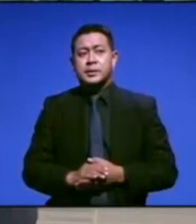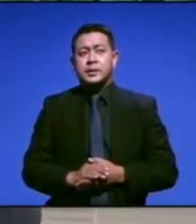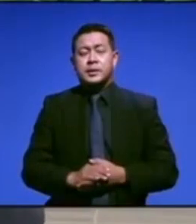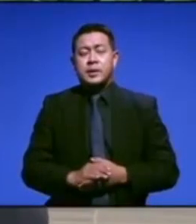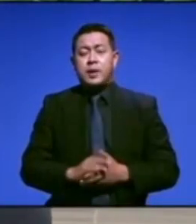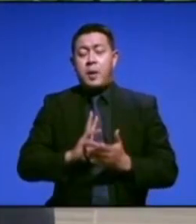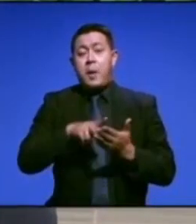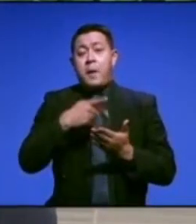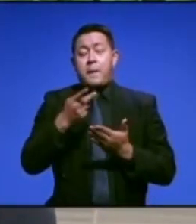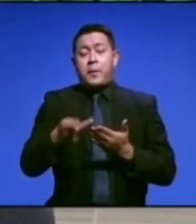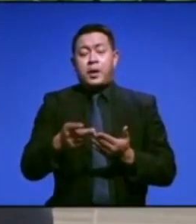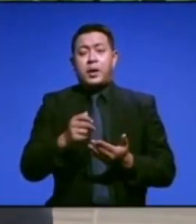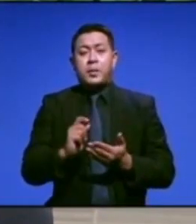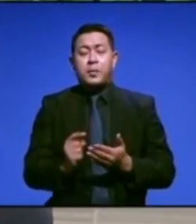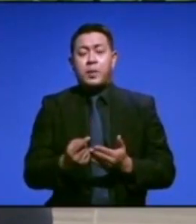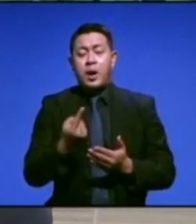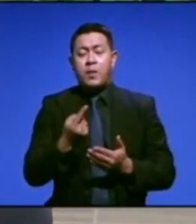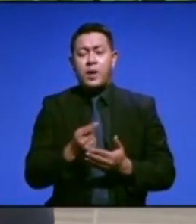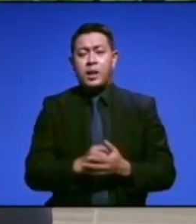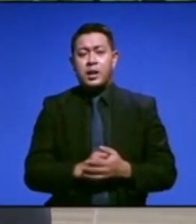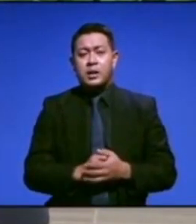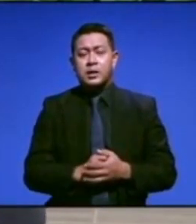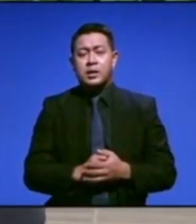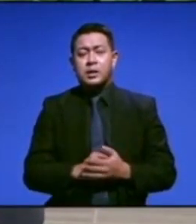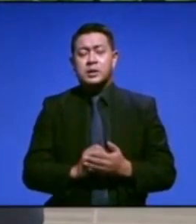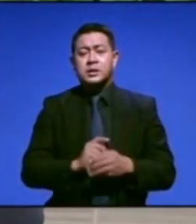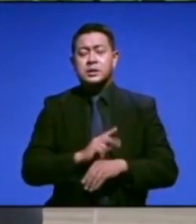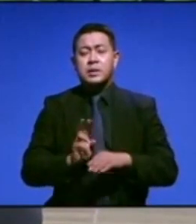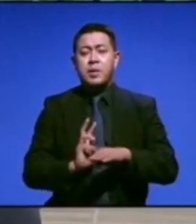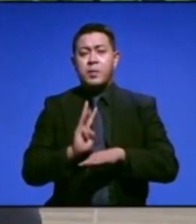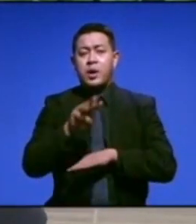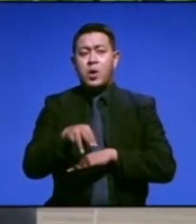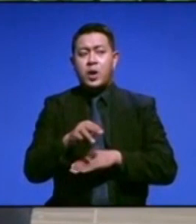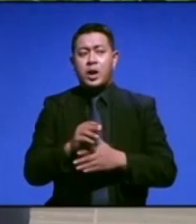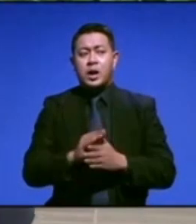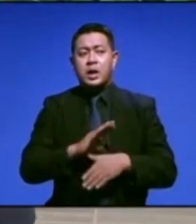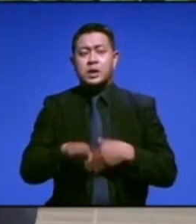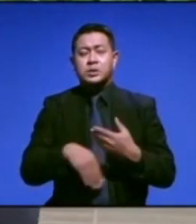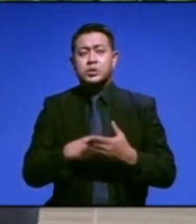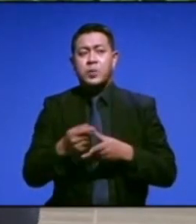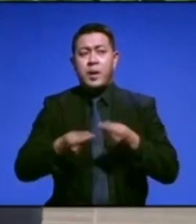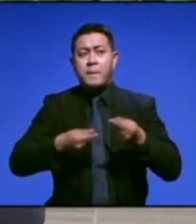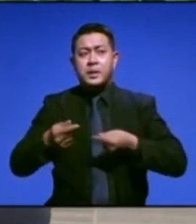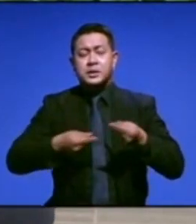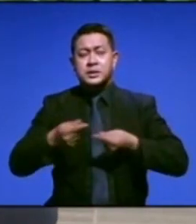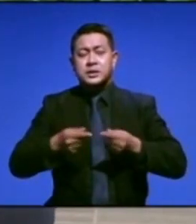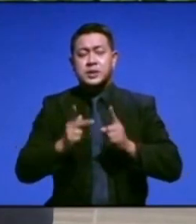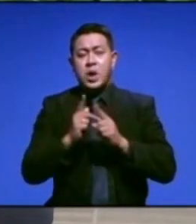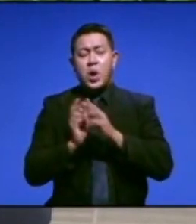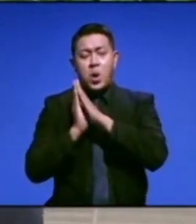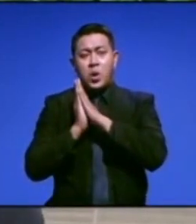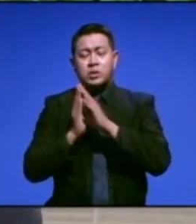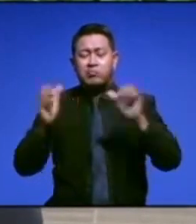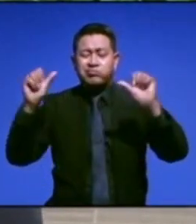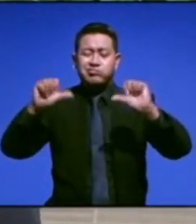Jadi program ini tuh bermula sewaktu pandemi corona ya. Jadi kan memang semua bisnis, apalagi bisnis perhotelan kan sangat